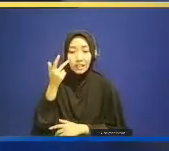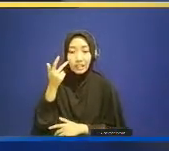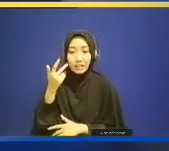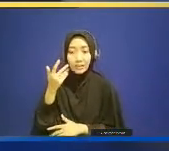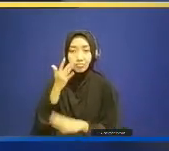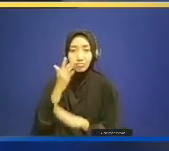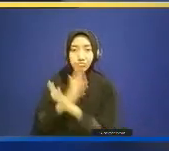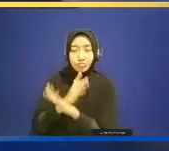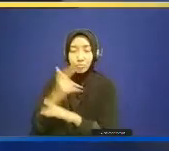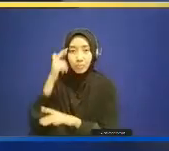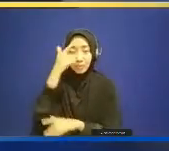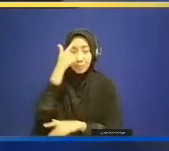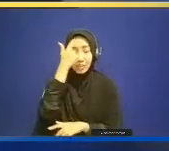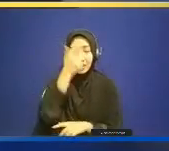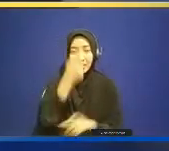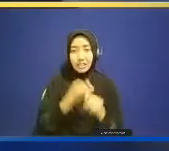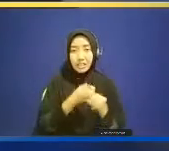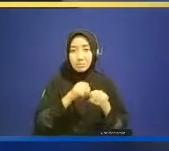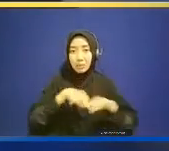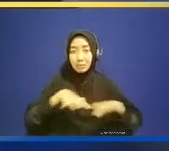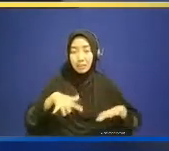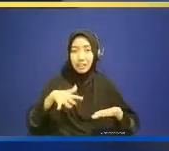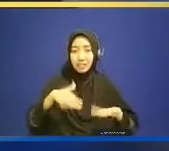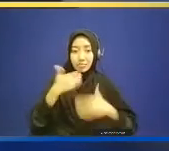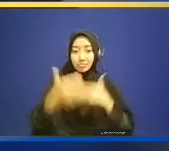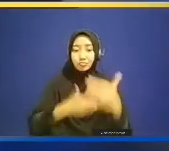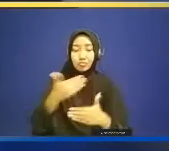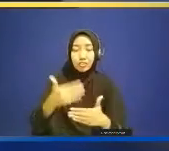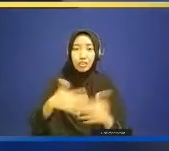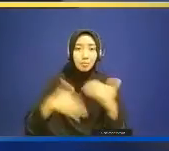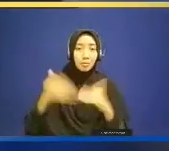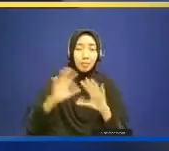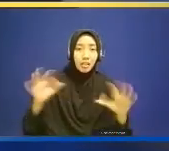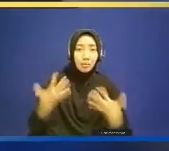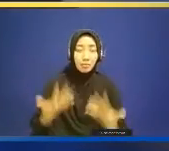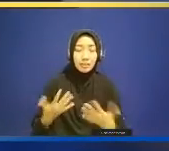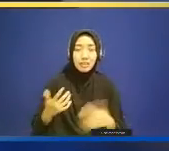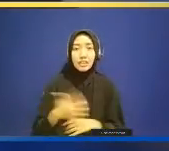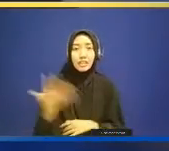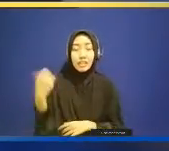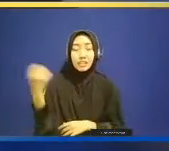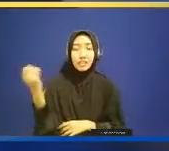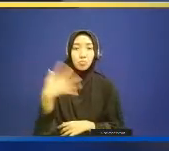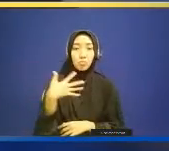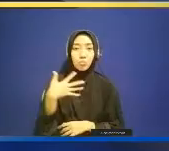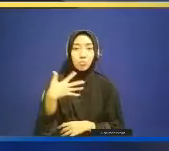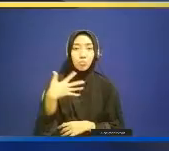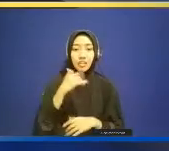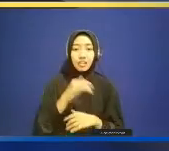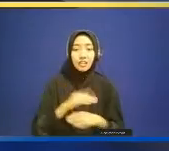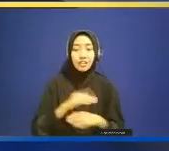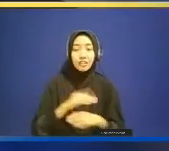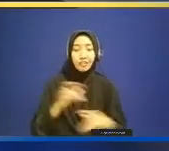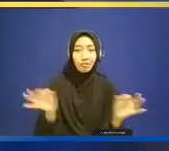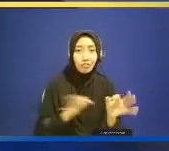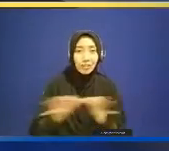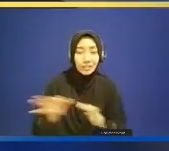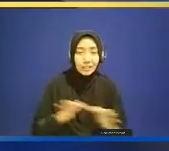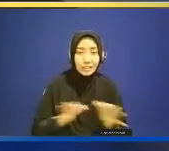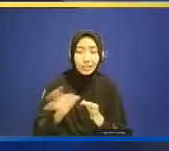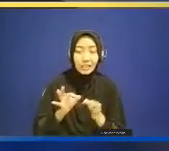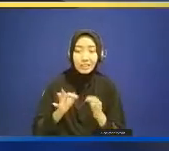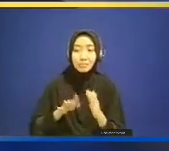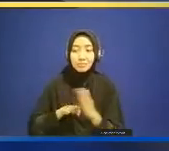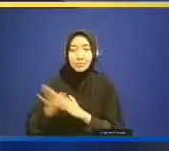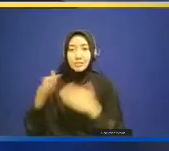pandemic gitu dan apa yang juga harus diindeks lebih banyak nih juga kesebut soal infrastruktur kemudian peningkatan SDM